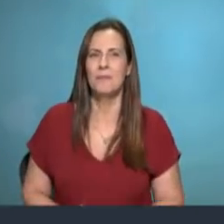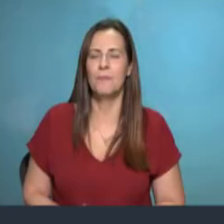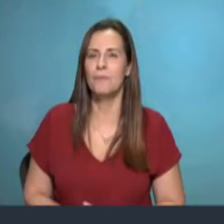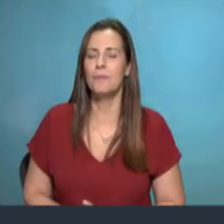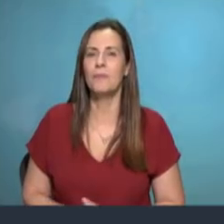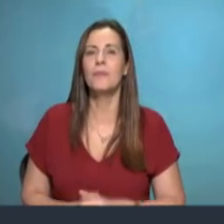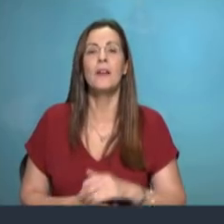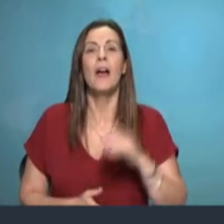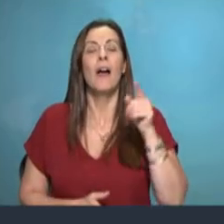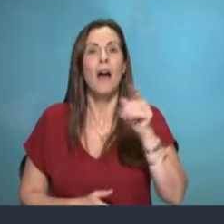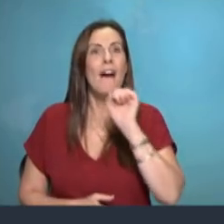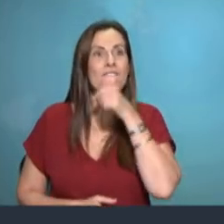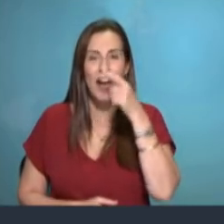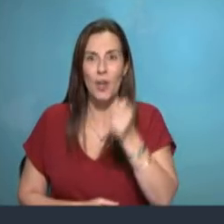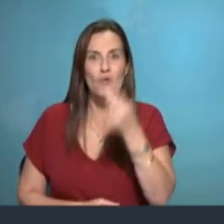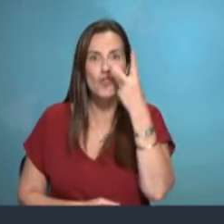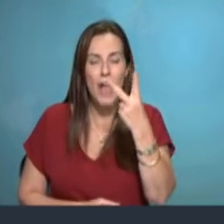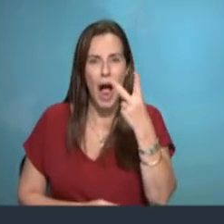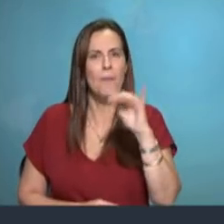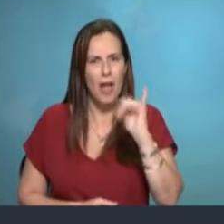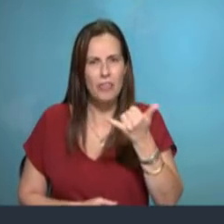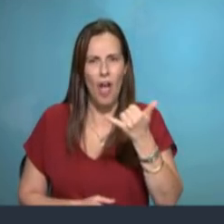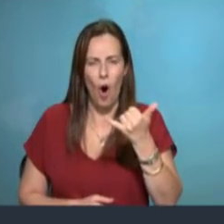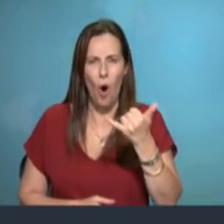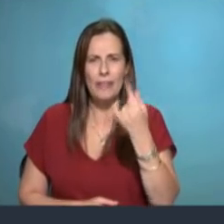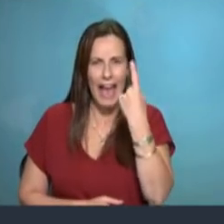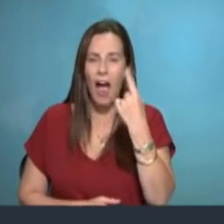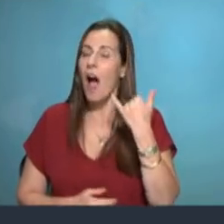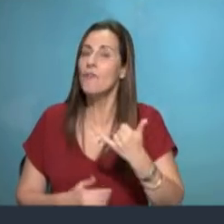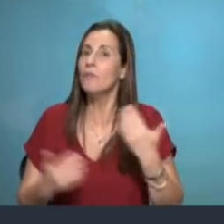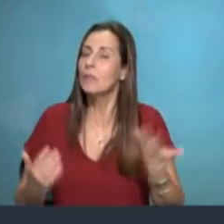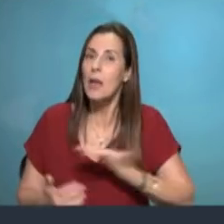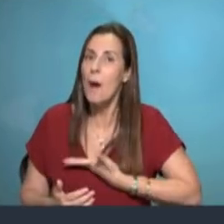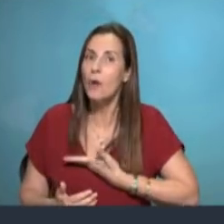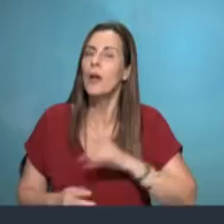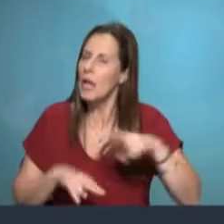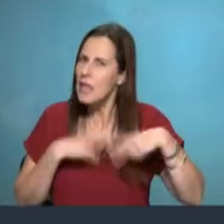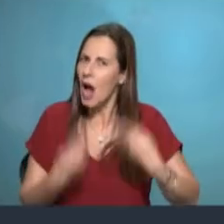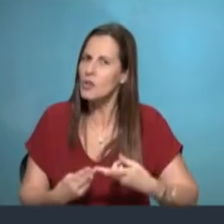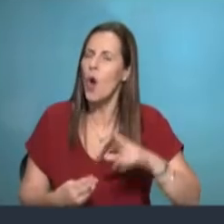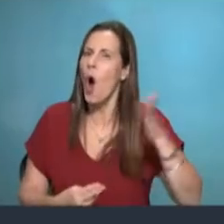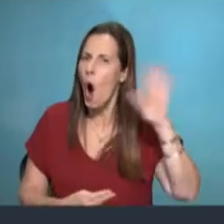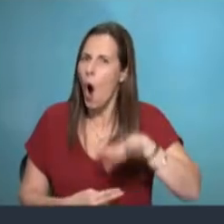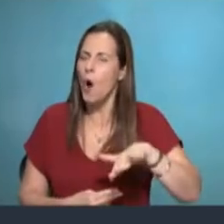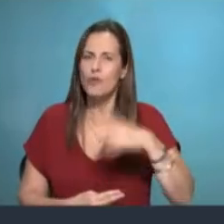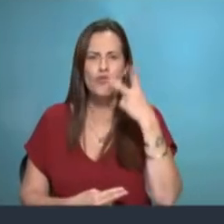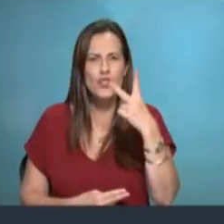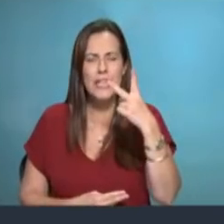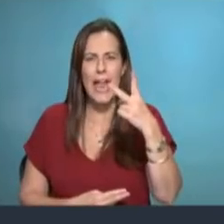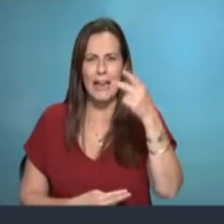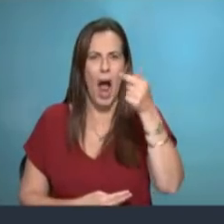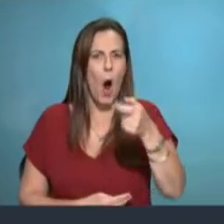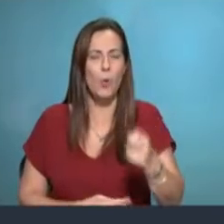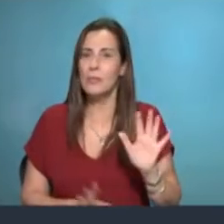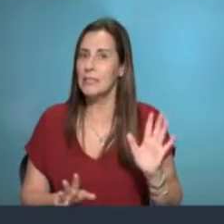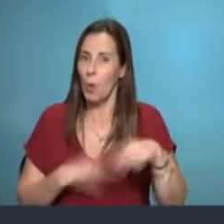המוסד הטלוויזיוני הוותיק, ערוץ 2, אמנם כבר ניחד, אבל היום התבשרנו שכנראה נחזור בקרוב לסבסב בין 2 ערוצים מסחריים בלבד